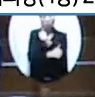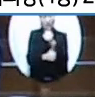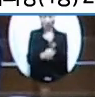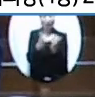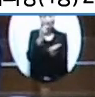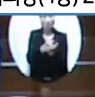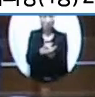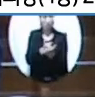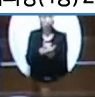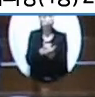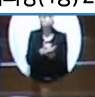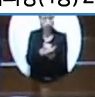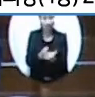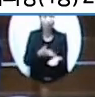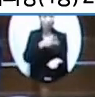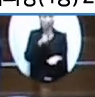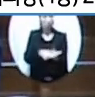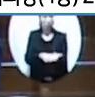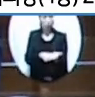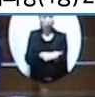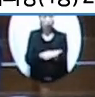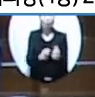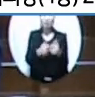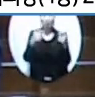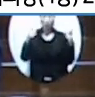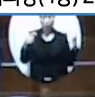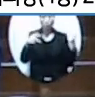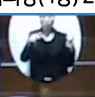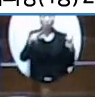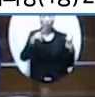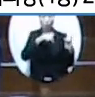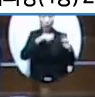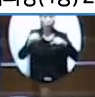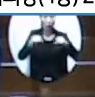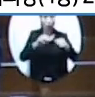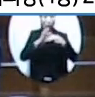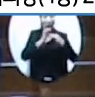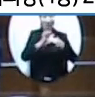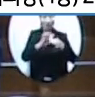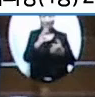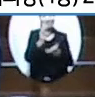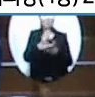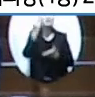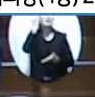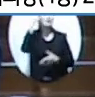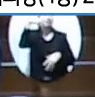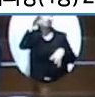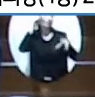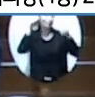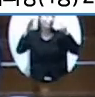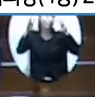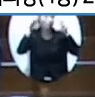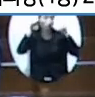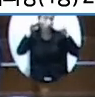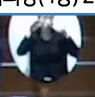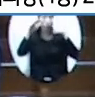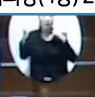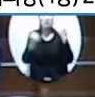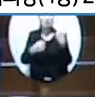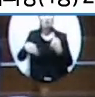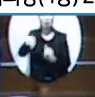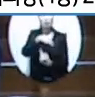역량을 강화하고 의정활동과 관련한 법률 지식을 습득하여 의회의 발전을 도모하기